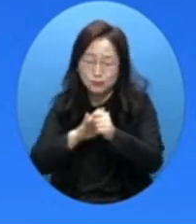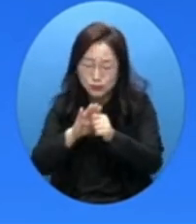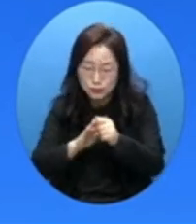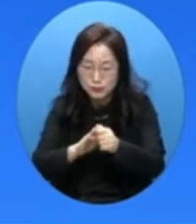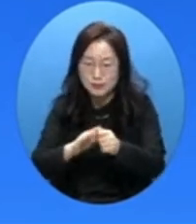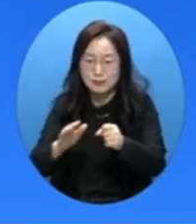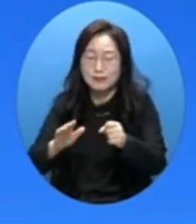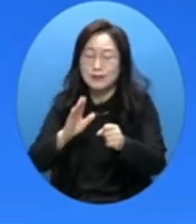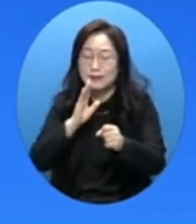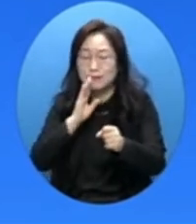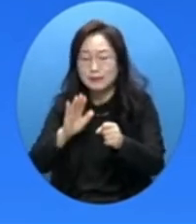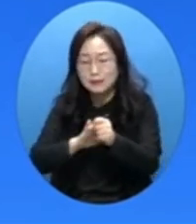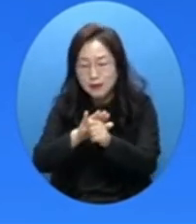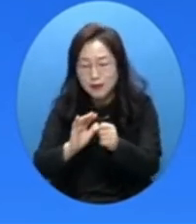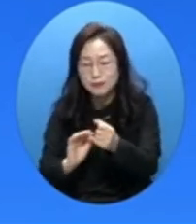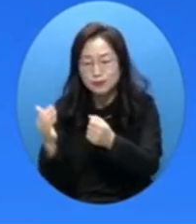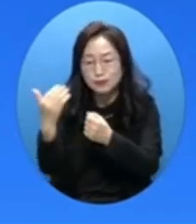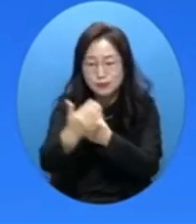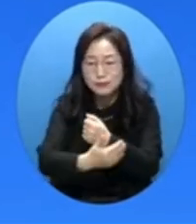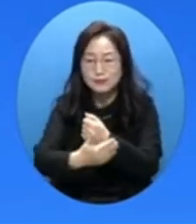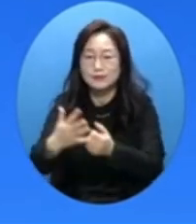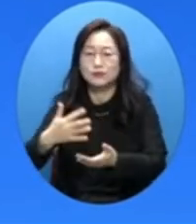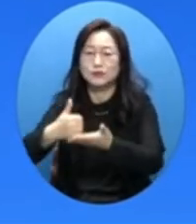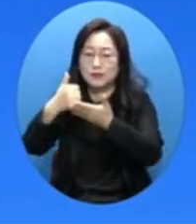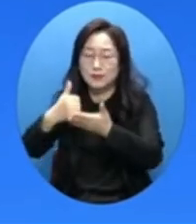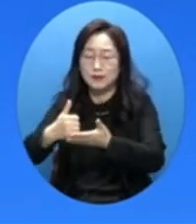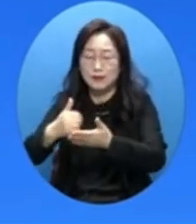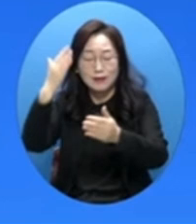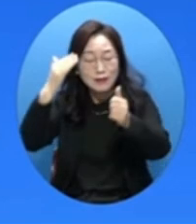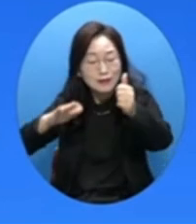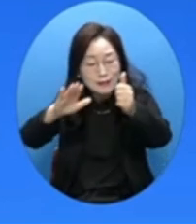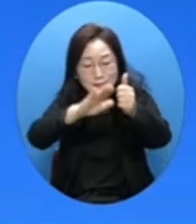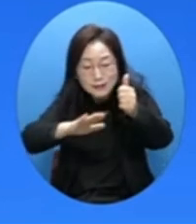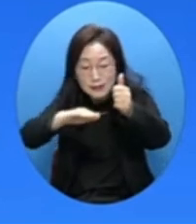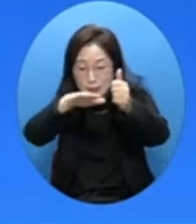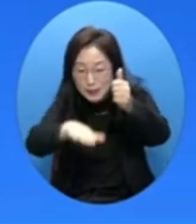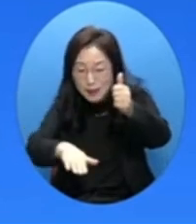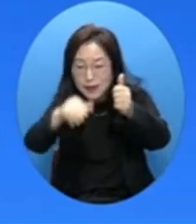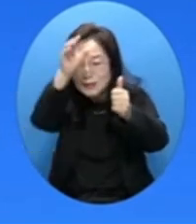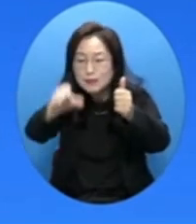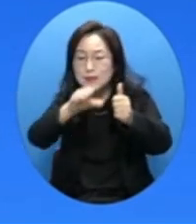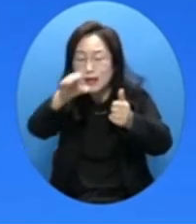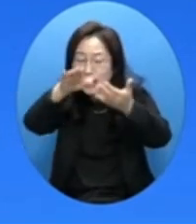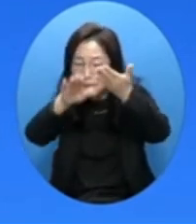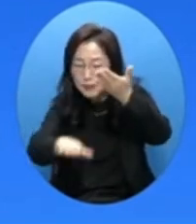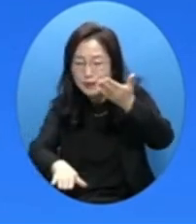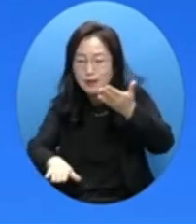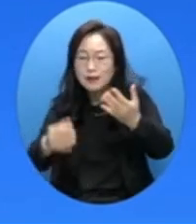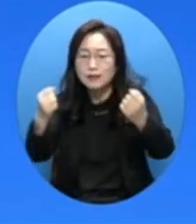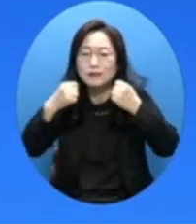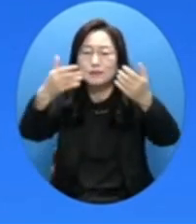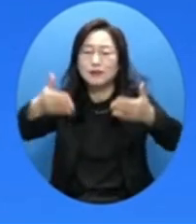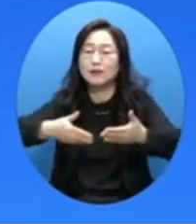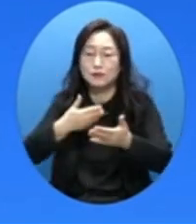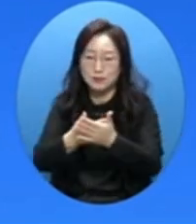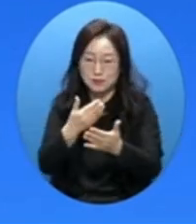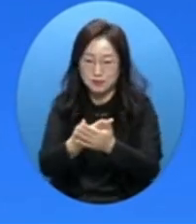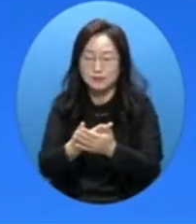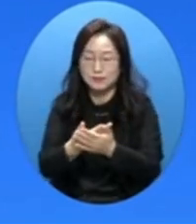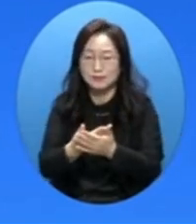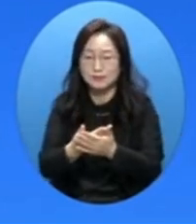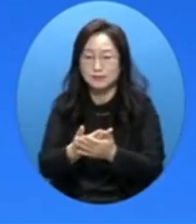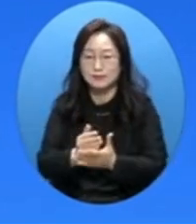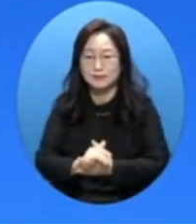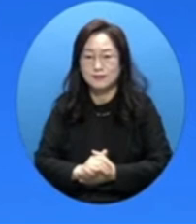사랑의 품에 우리를 안아주시고 주님의 그늘 아래서, 십자가 그늘 아래서 힘을 얻을 수 있게 하여 주옵소서.